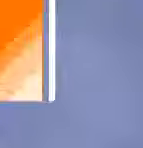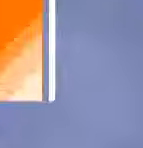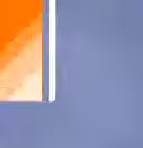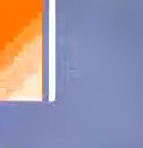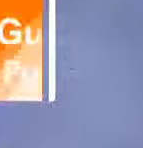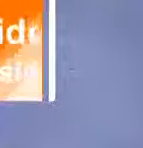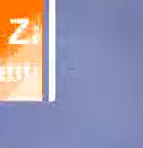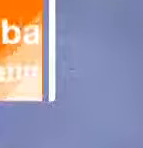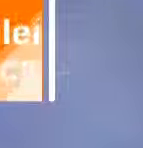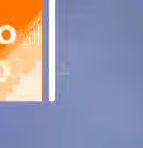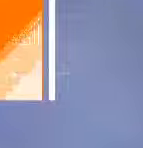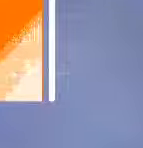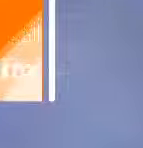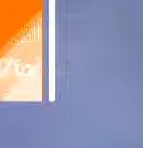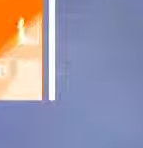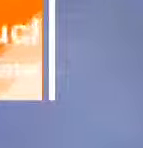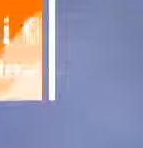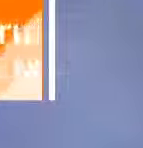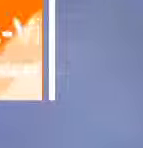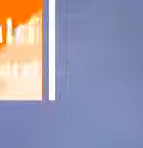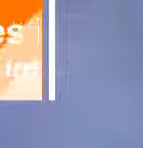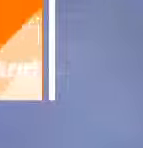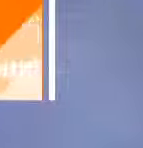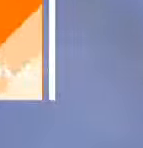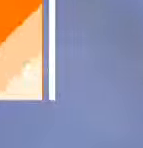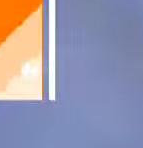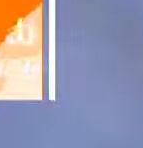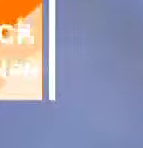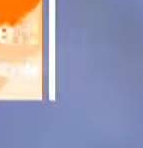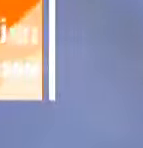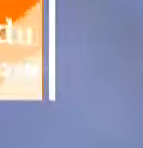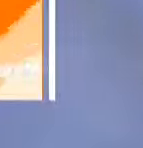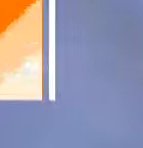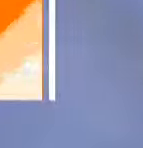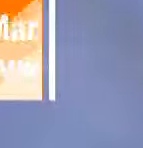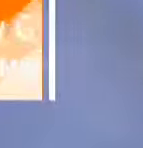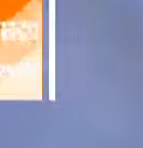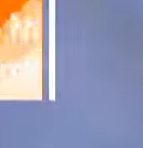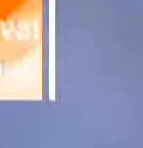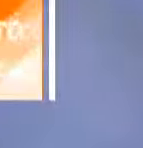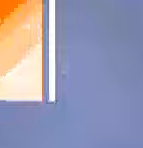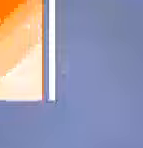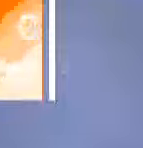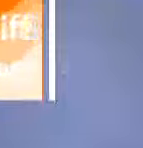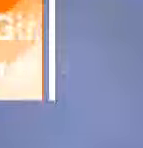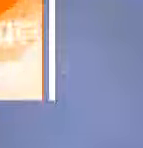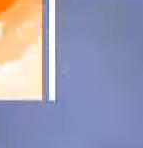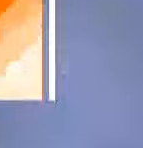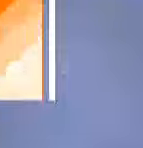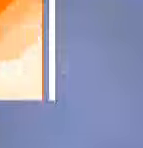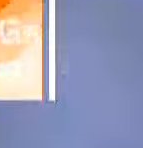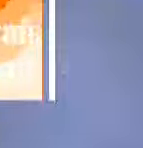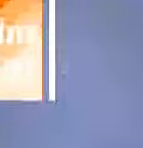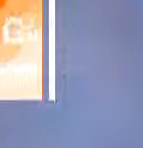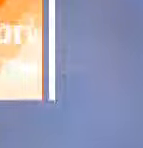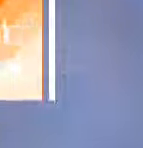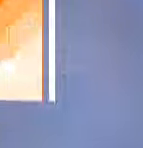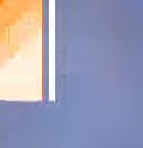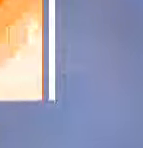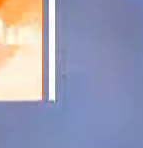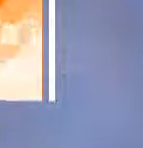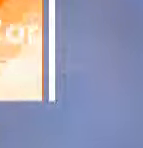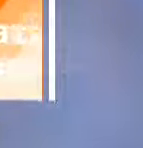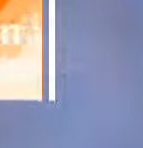Metro Manila. Kaya kahit papano, may lamig naman tayo ngayon. Kaya naman sa studio, medyo malamig na, diba? Lumamig na. Lumamig na. Lumamig